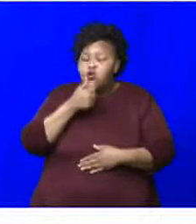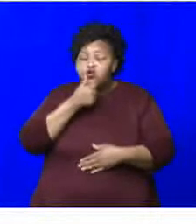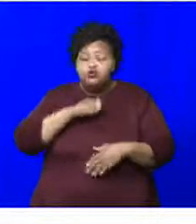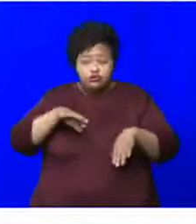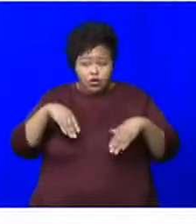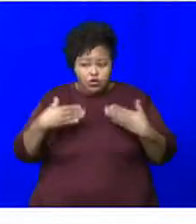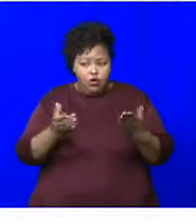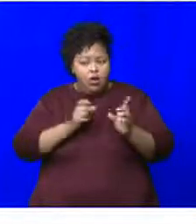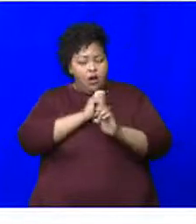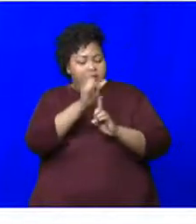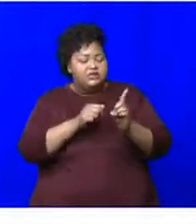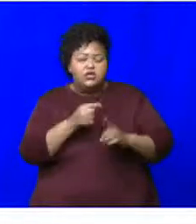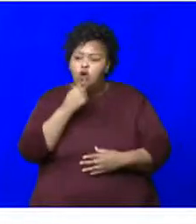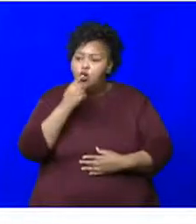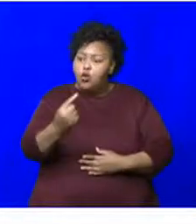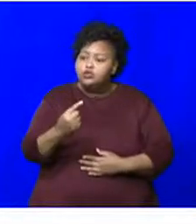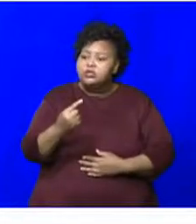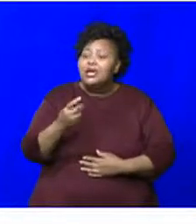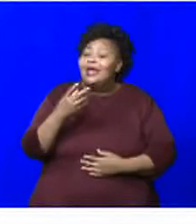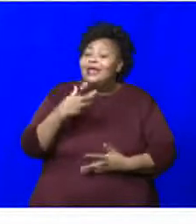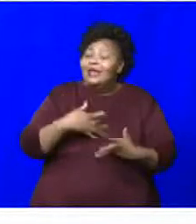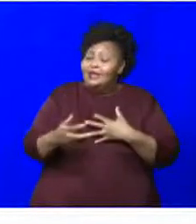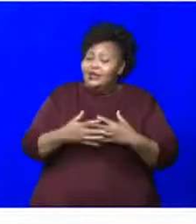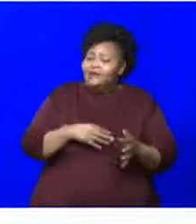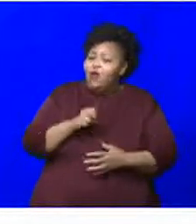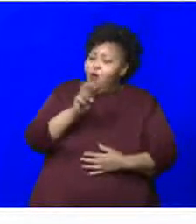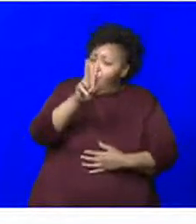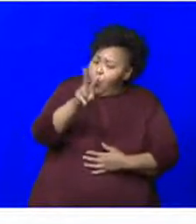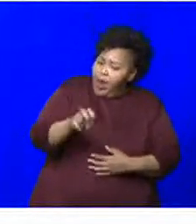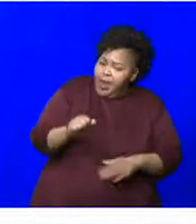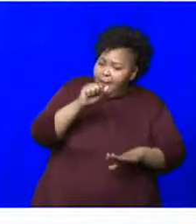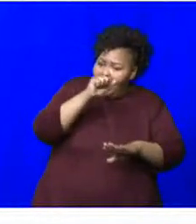inganjonjwa noma ilahleke nayisolo ihleti.